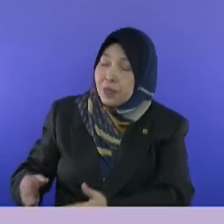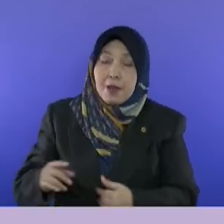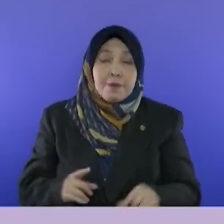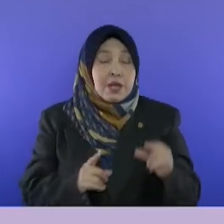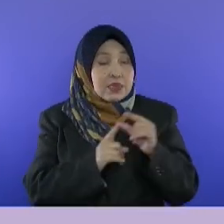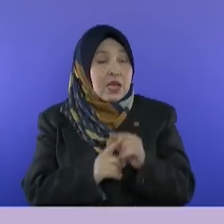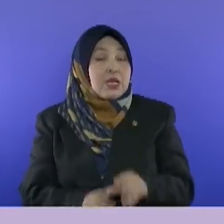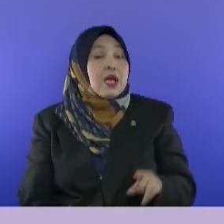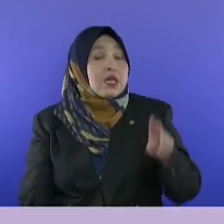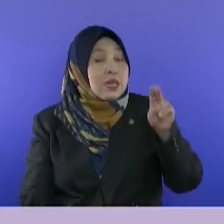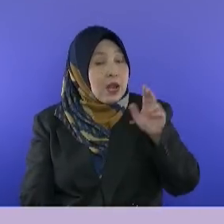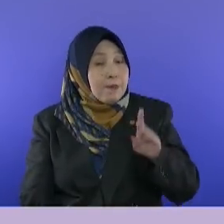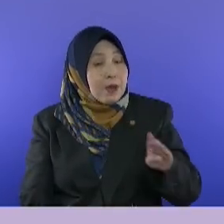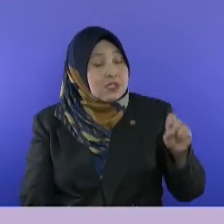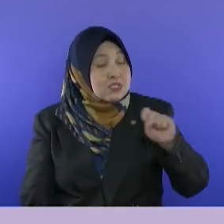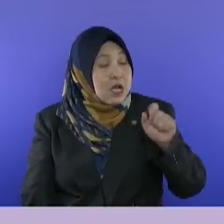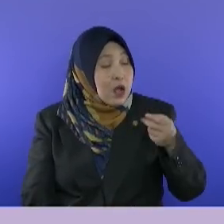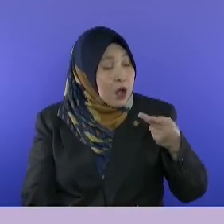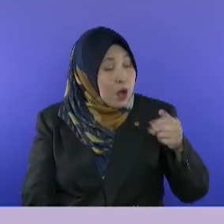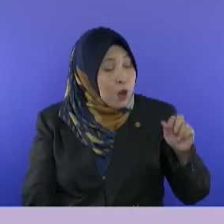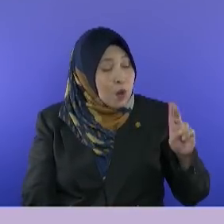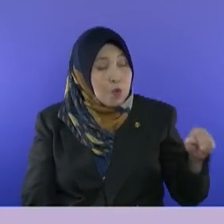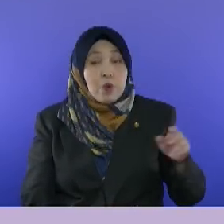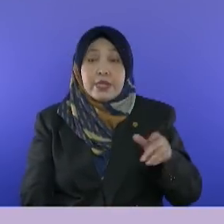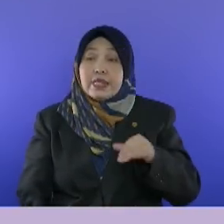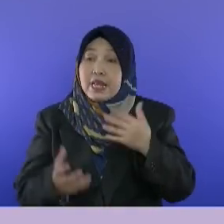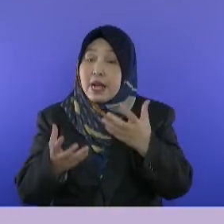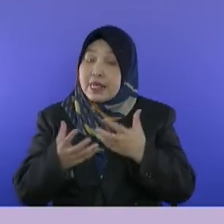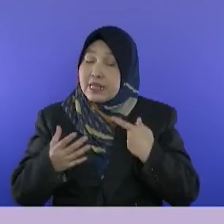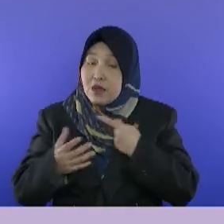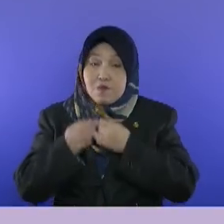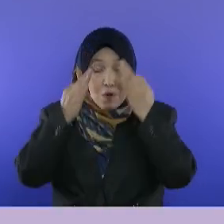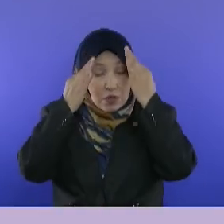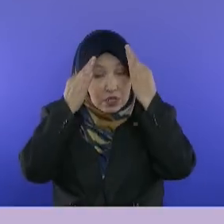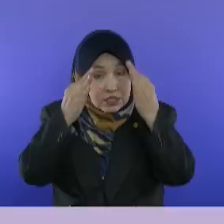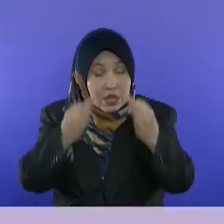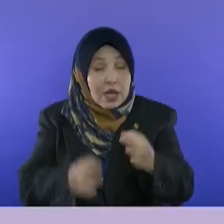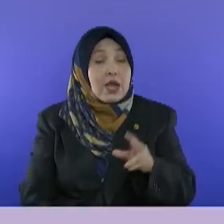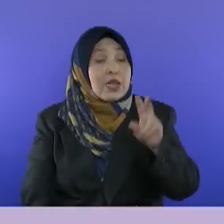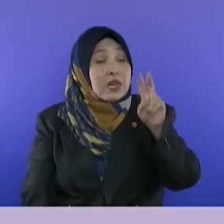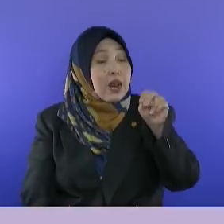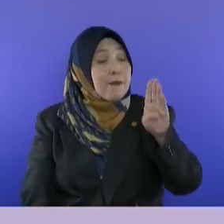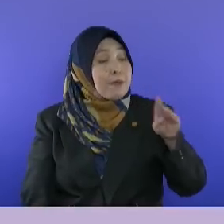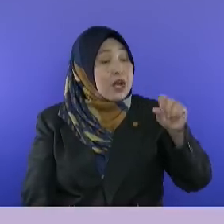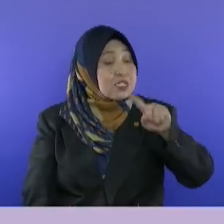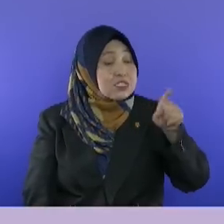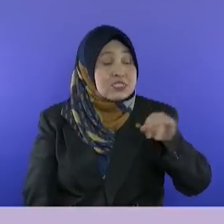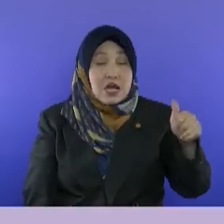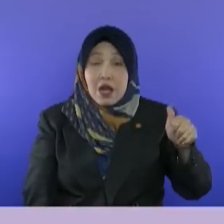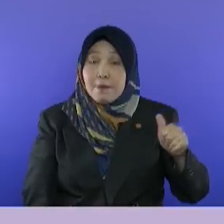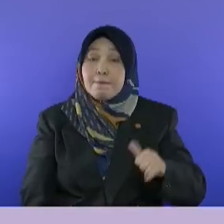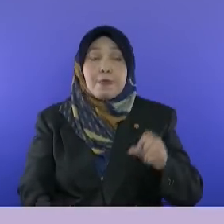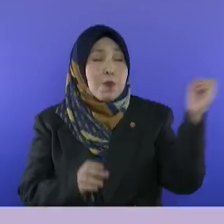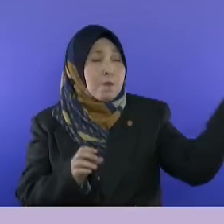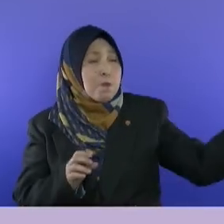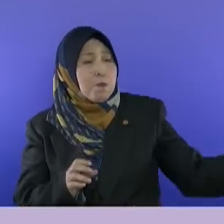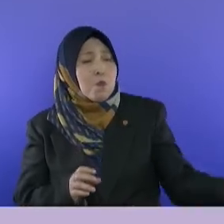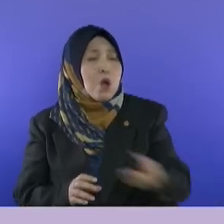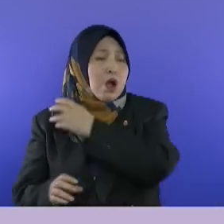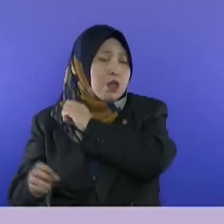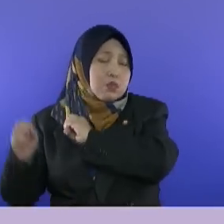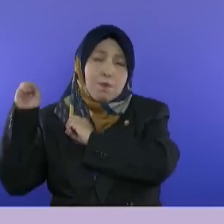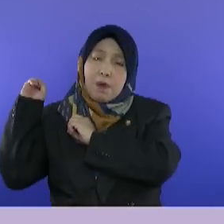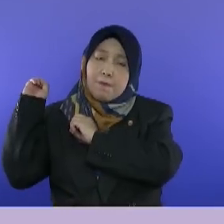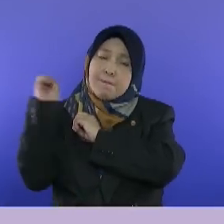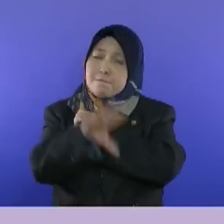nabbat katanya ingin kita fokuskan adalah membuang ataupun melempar 12